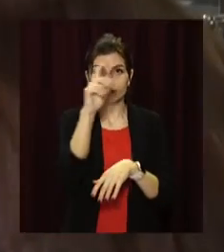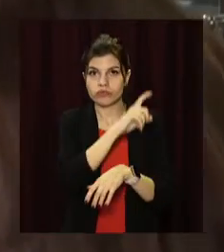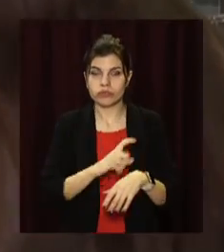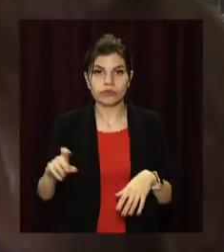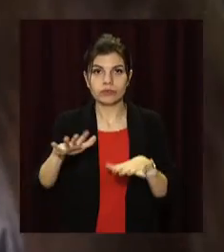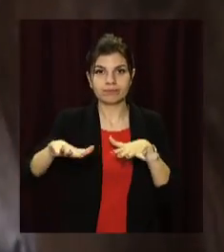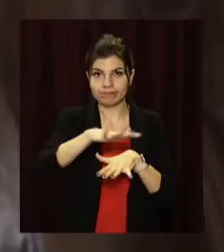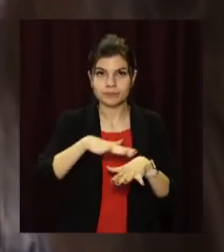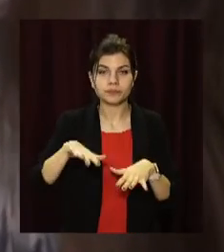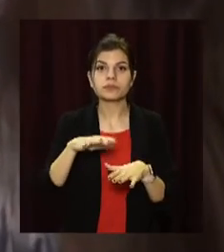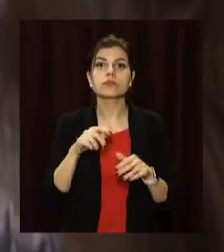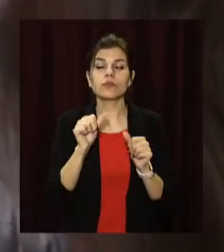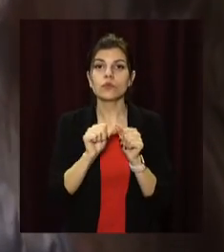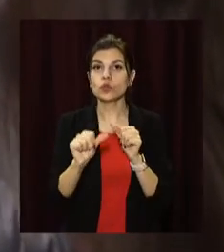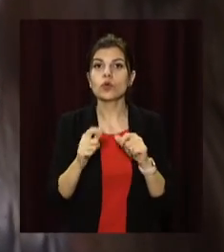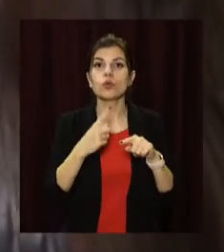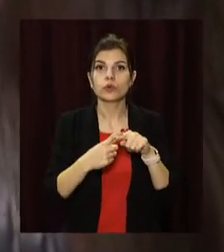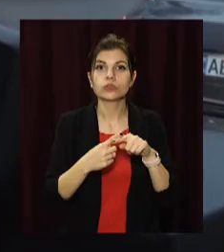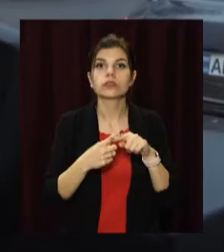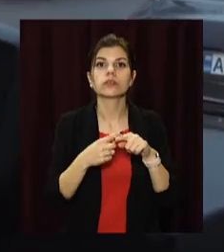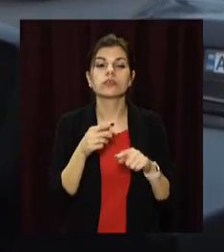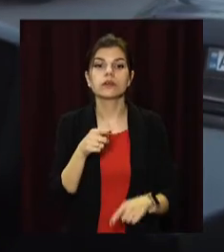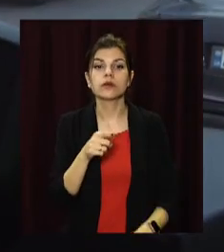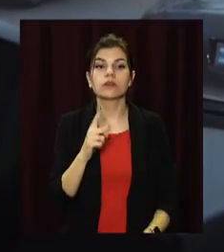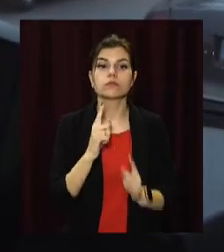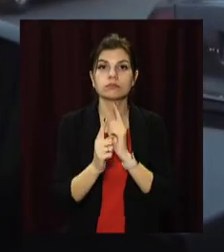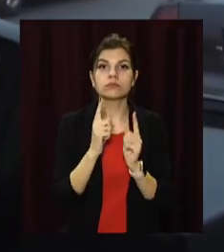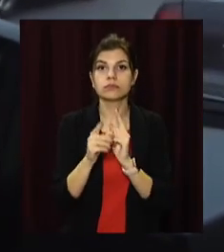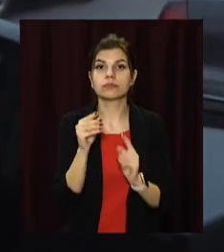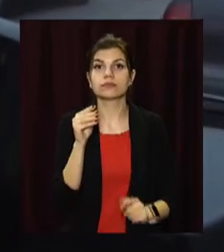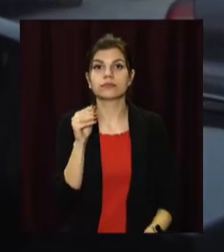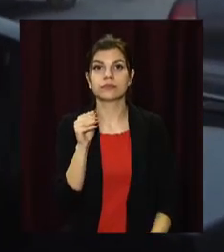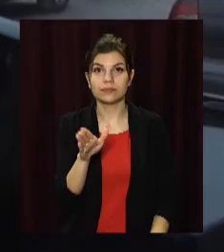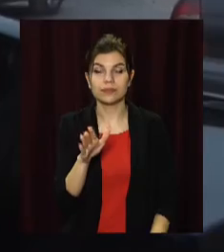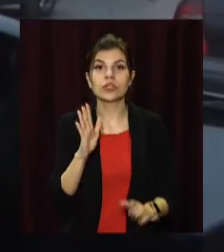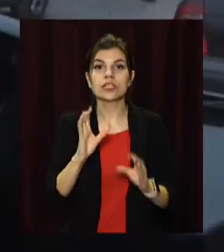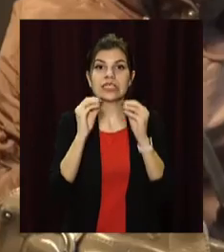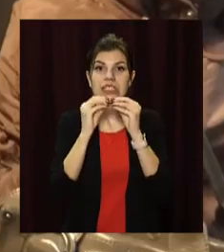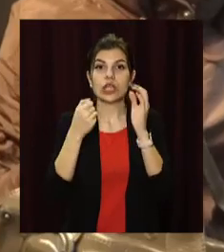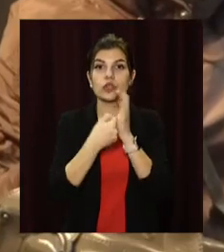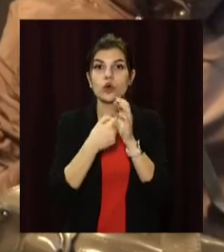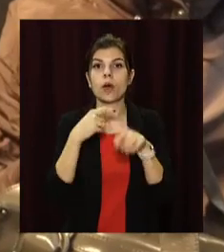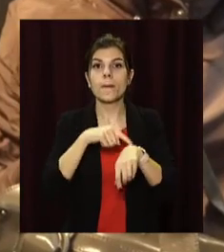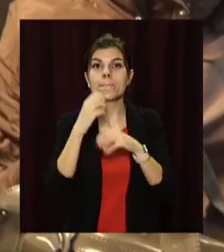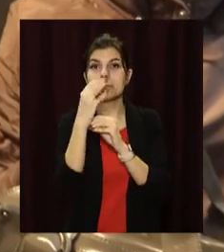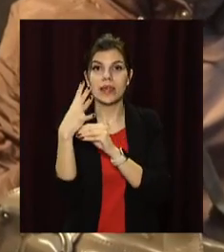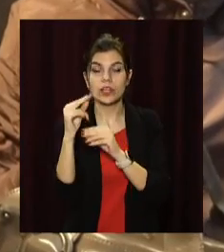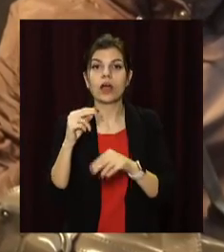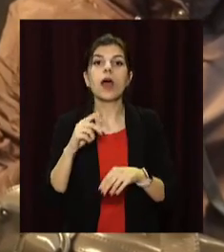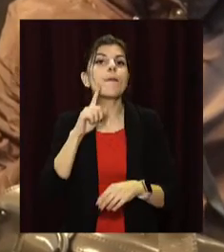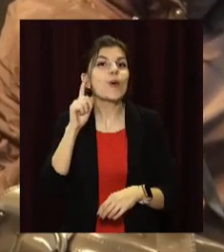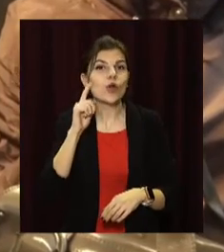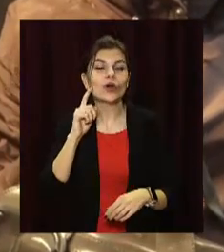дезінфікуючими засобами. Окрім цього, пільгами на проїзд можна буде користуватися лише з 10 до 15. Молодші класи